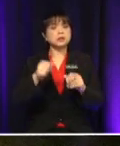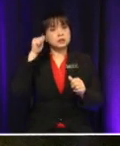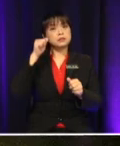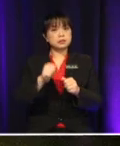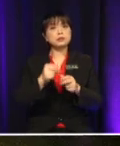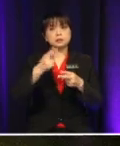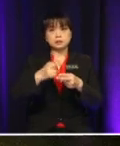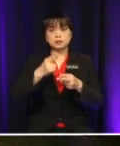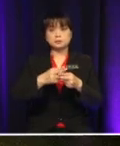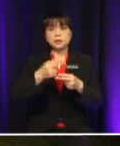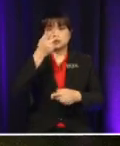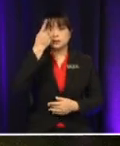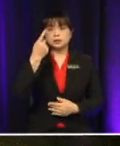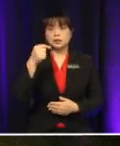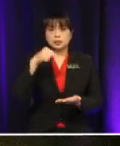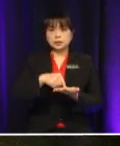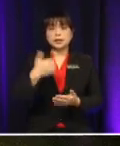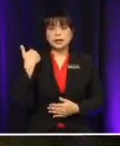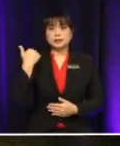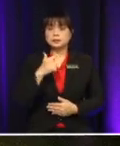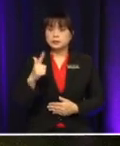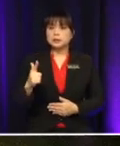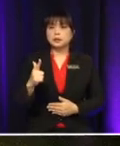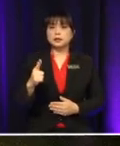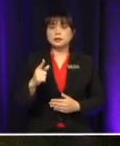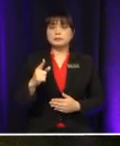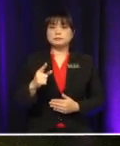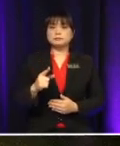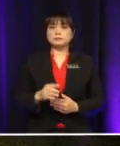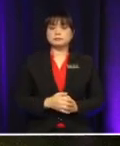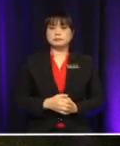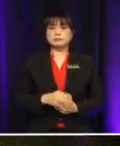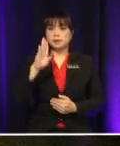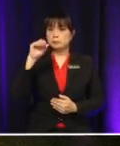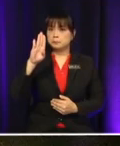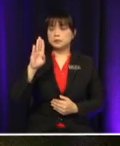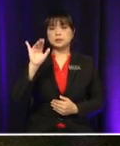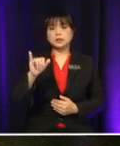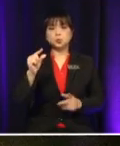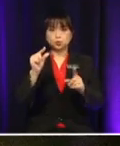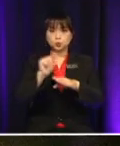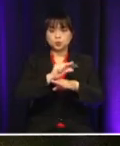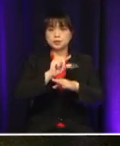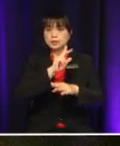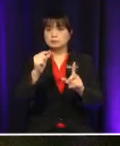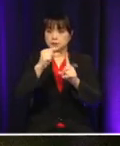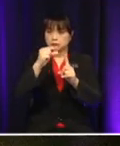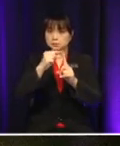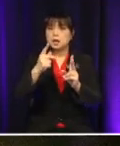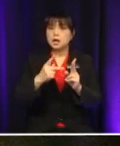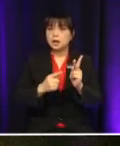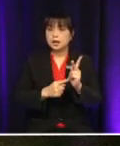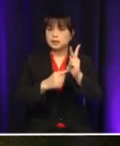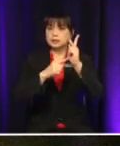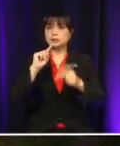ini adalah antara contoh yang banyak menggunakan tema-tema tertentu jadi gunakan yang betul dinamakan